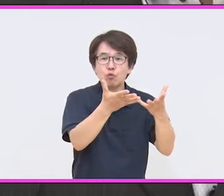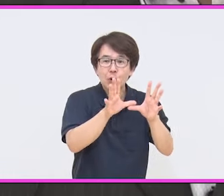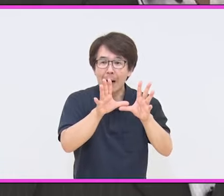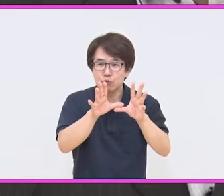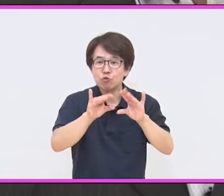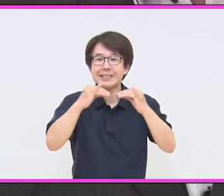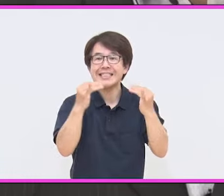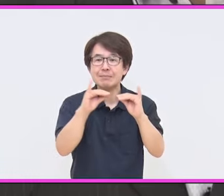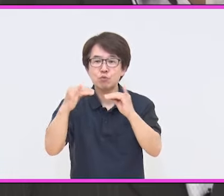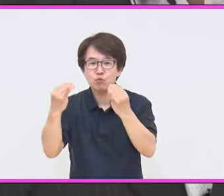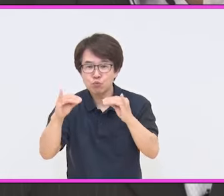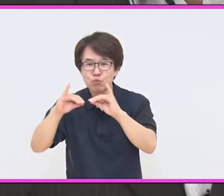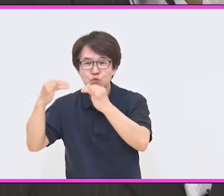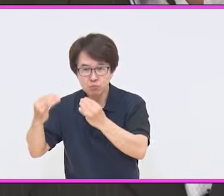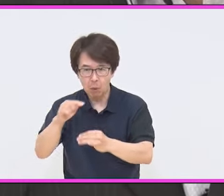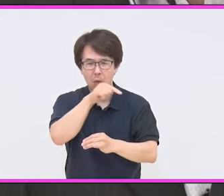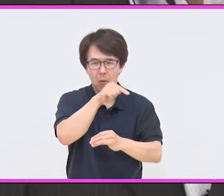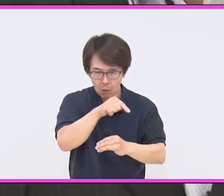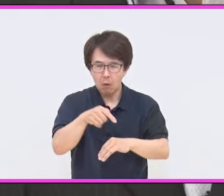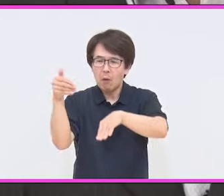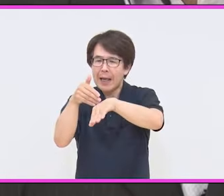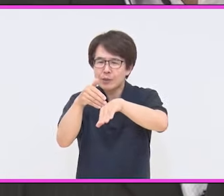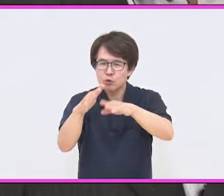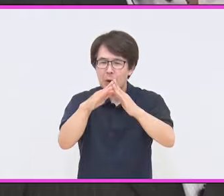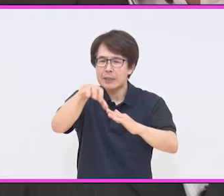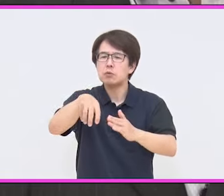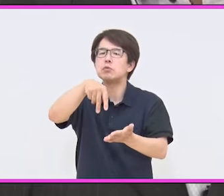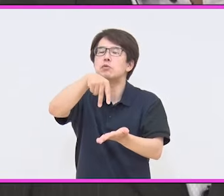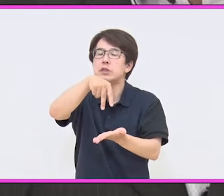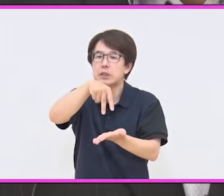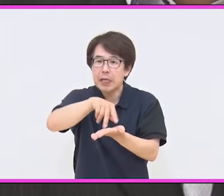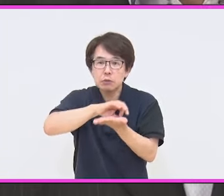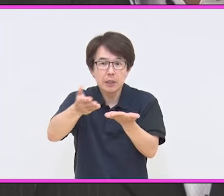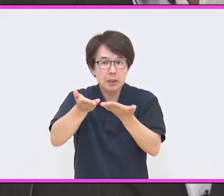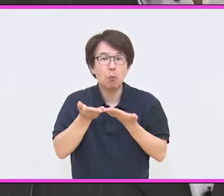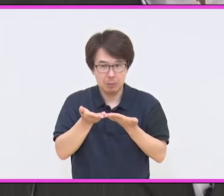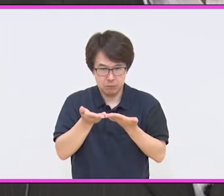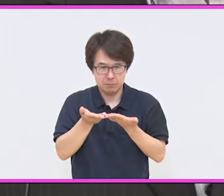チームか確保させていただいて、みんなで、